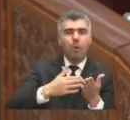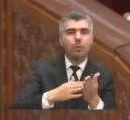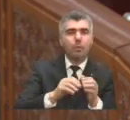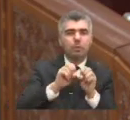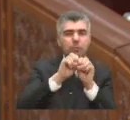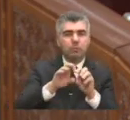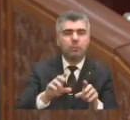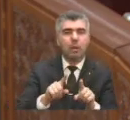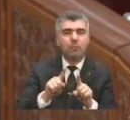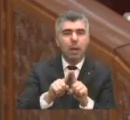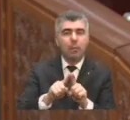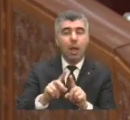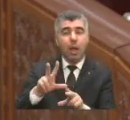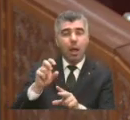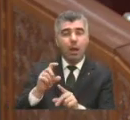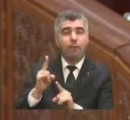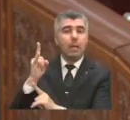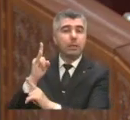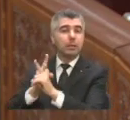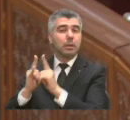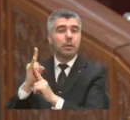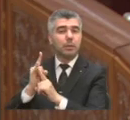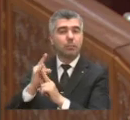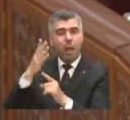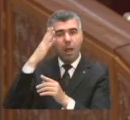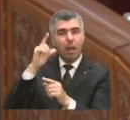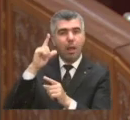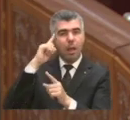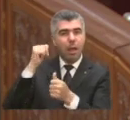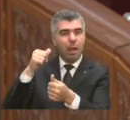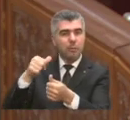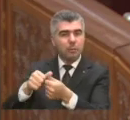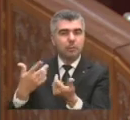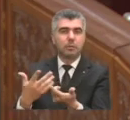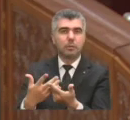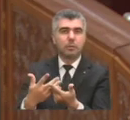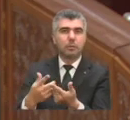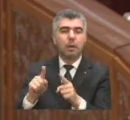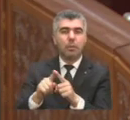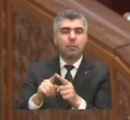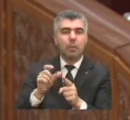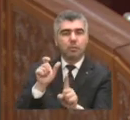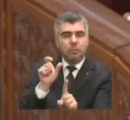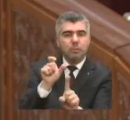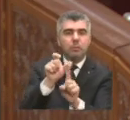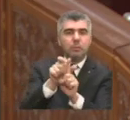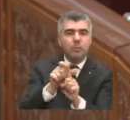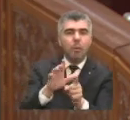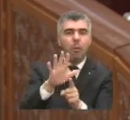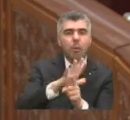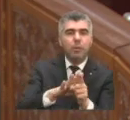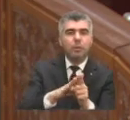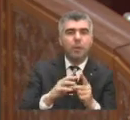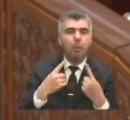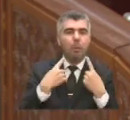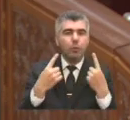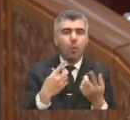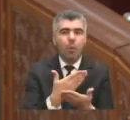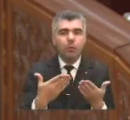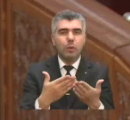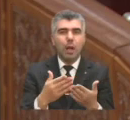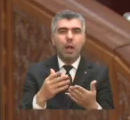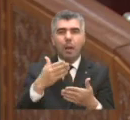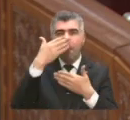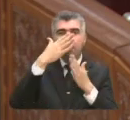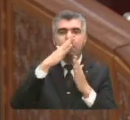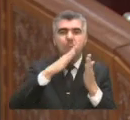كتكلم على تاريخ المملكة، كتكلم على هي طريقة باش نحميو التراث ديالنا وباش نعرفوا كذلك الهوية المغربية. هادشي اللي